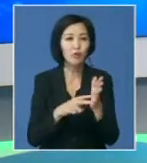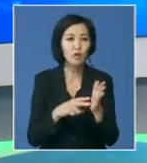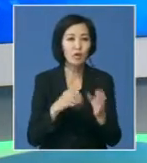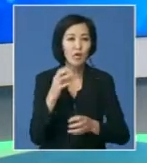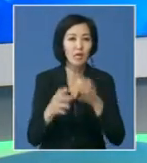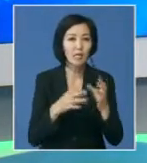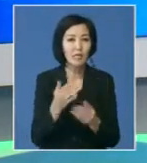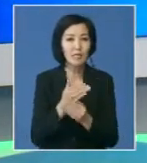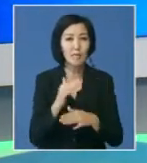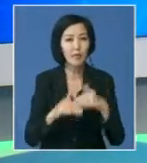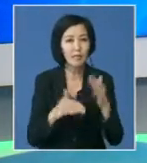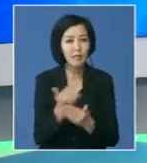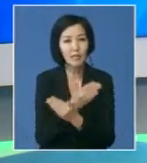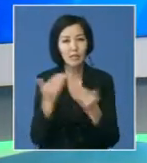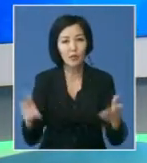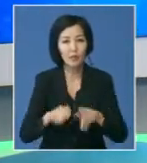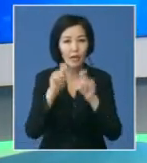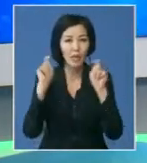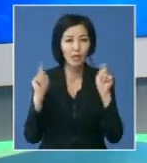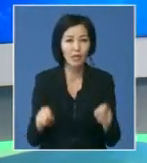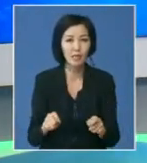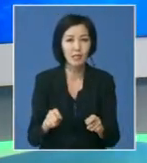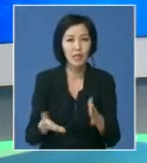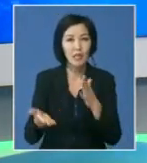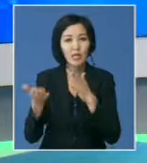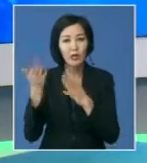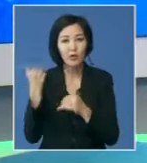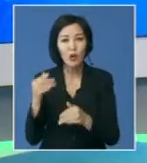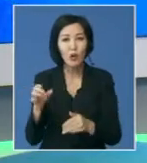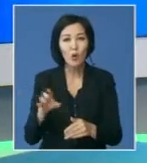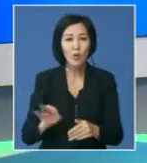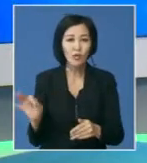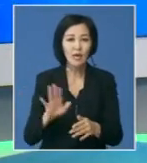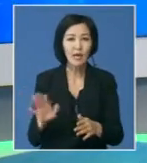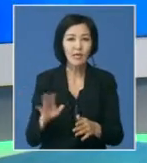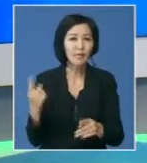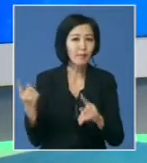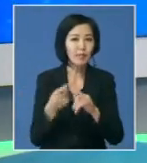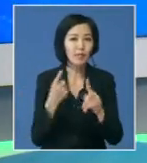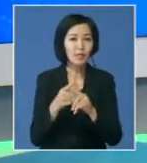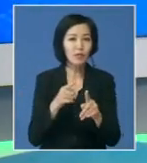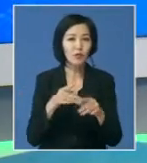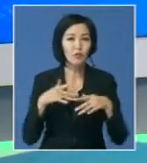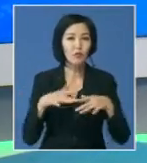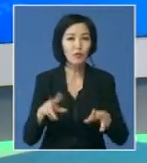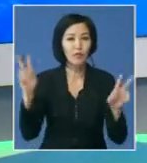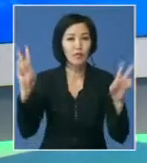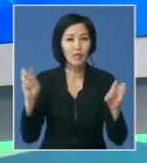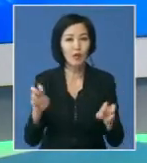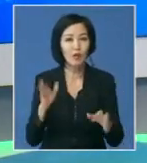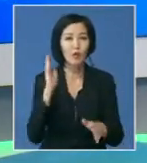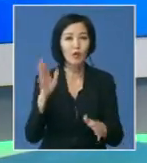мамандандырылған көрмесі ашылды. Арысы тиімді берсе Орта Азия көлемінде тұңғыш рет біздің елде өткізіліп отырған көрменің атауы болашақтың